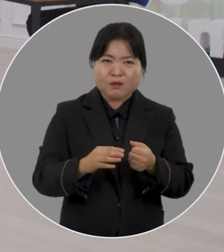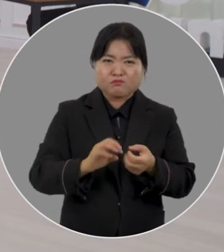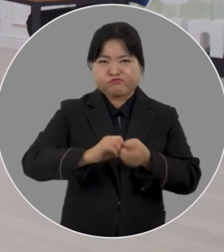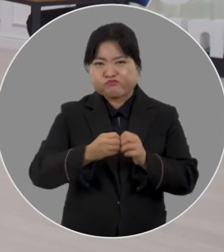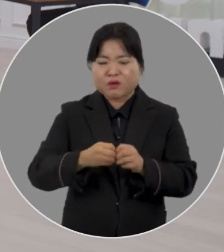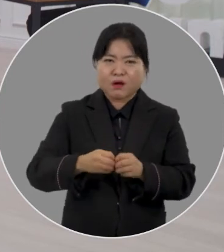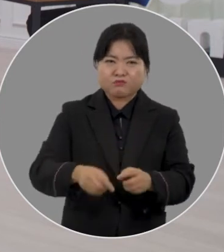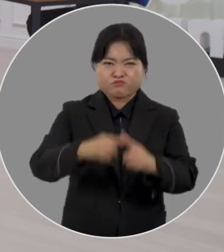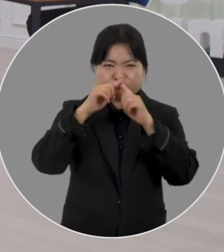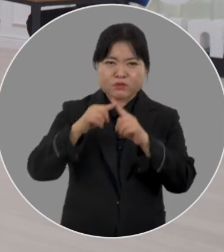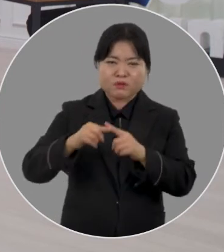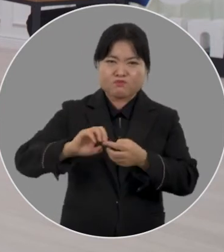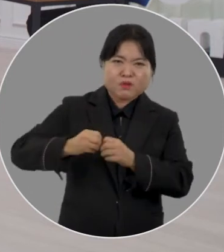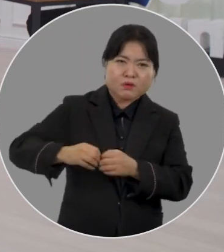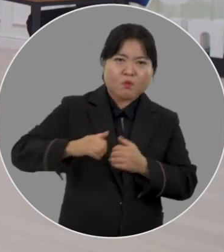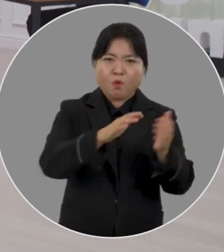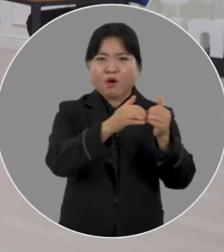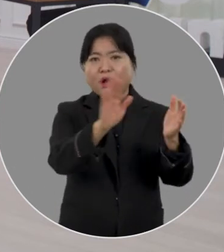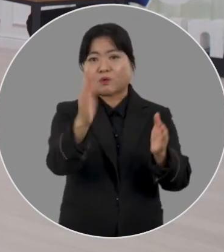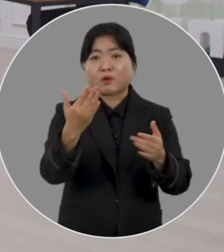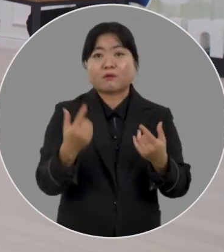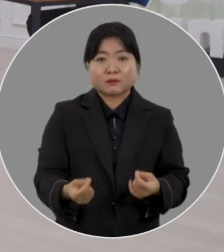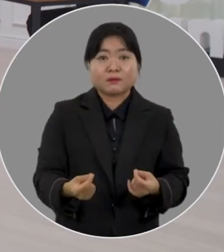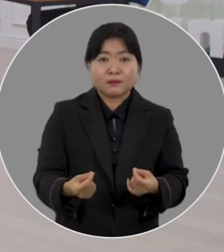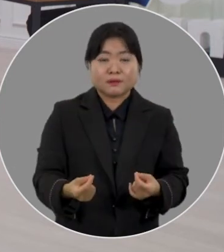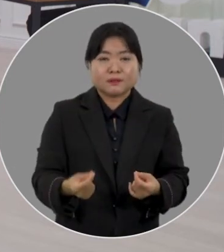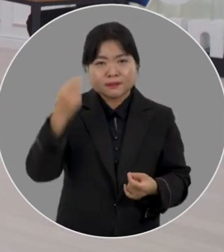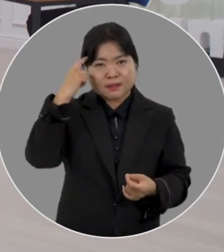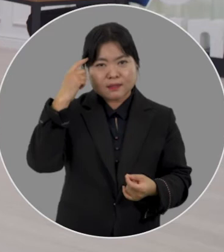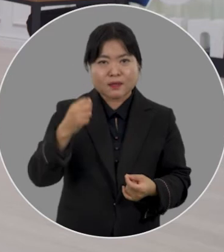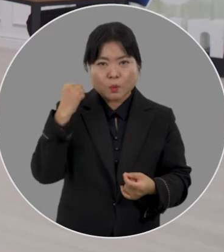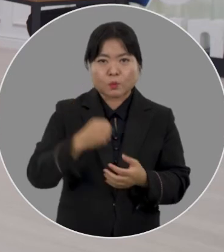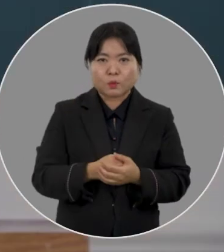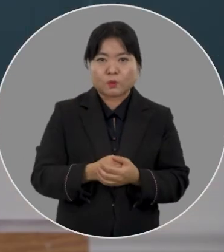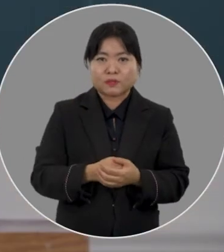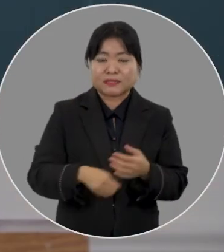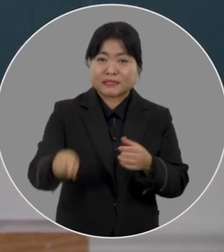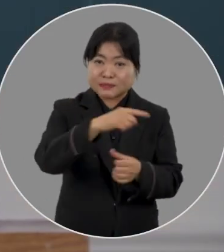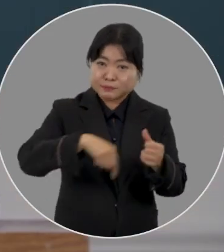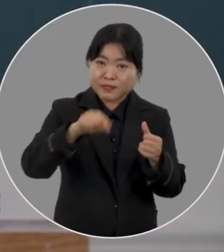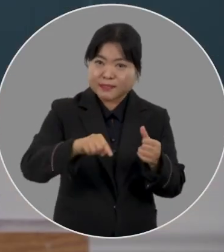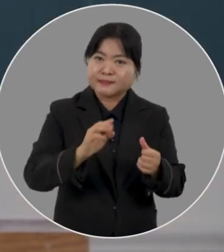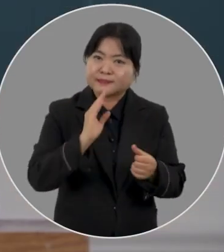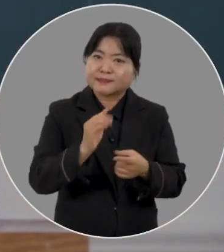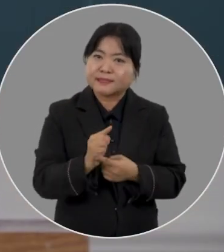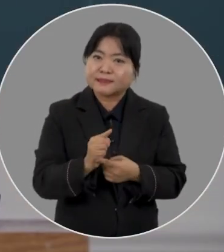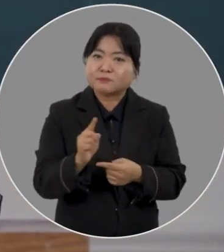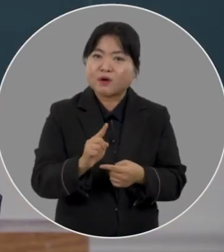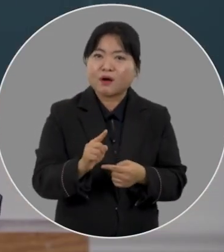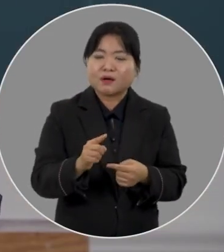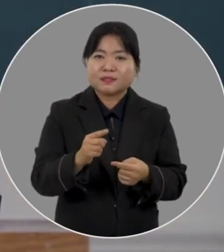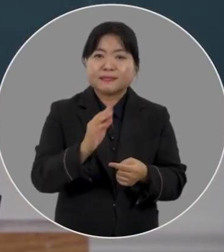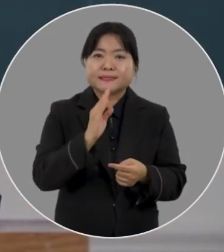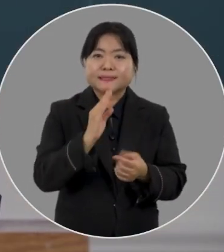무차별적으로 혹은 무자비하게 좀 공격을 하게 되는 것이 아닌가라는 좀 생각을 해보게 되고요. 그 맥락에서 사실은